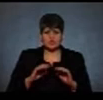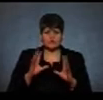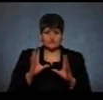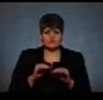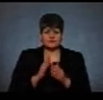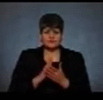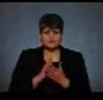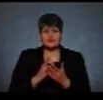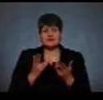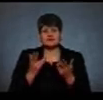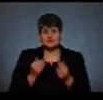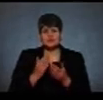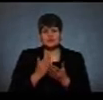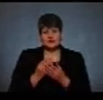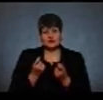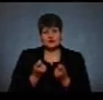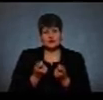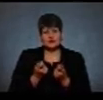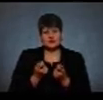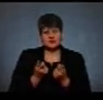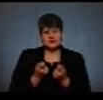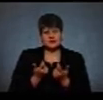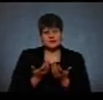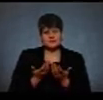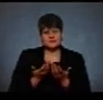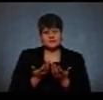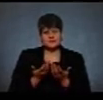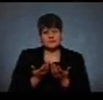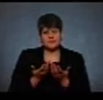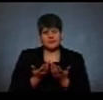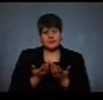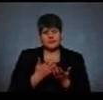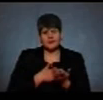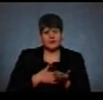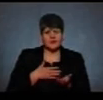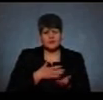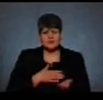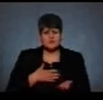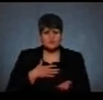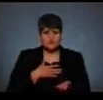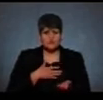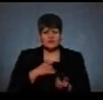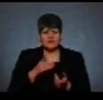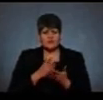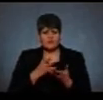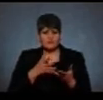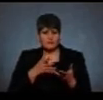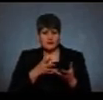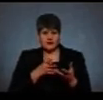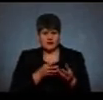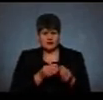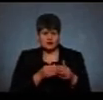відбувається. Звичайно, є трошки такі, якби, настороги, що є вплив